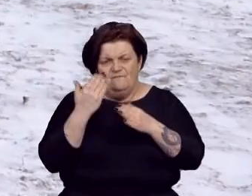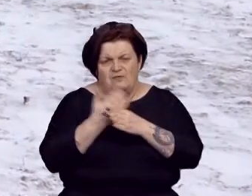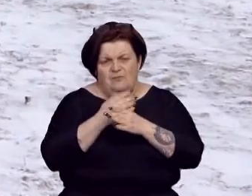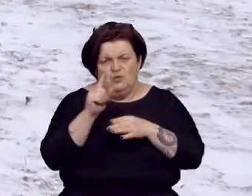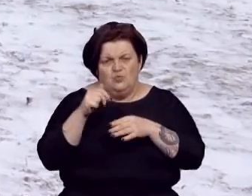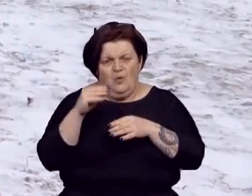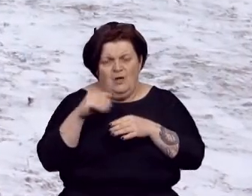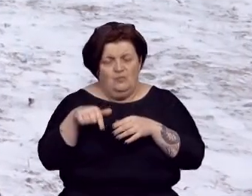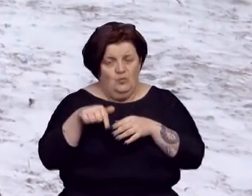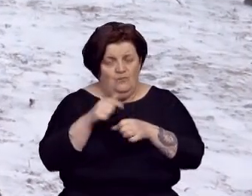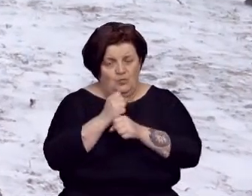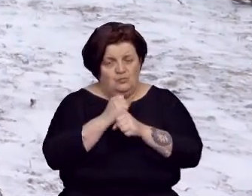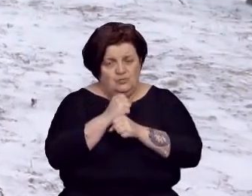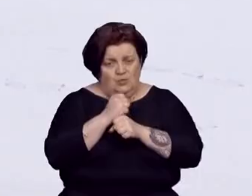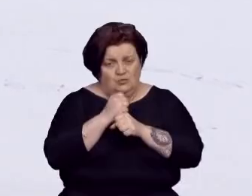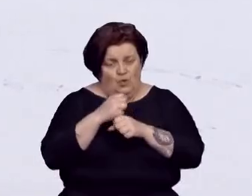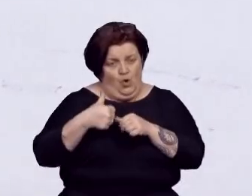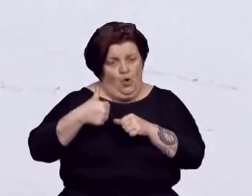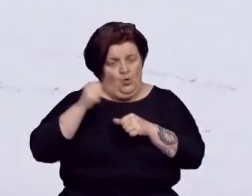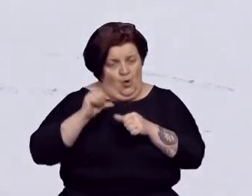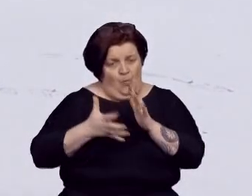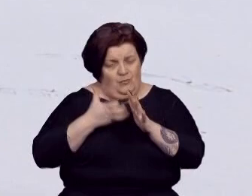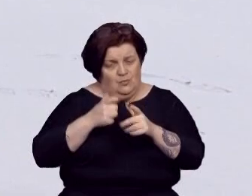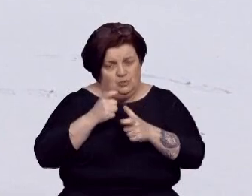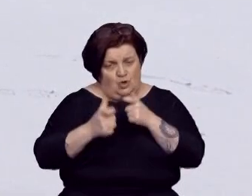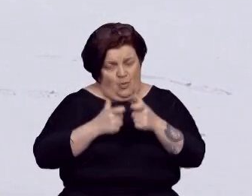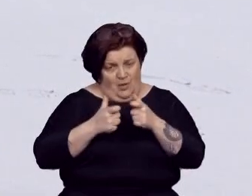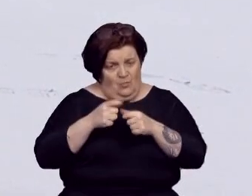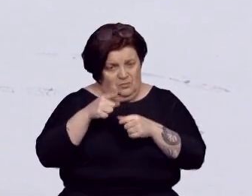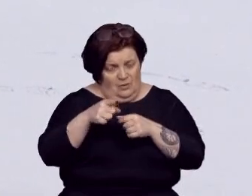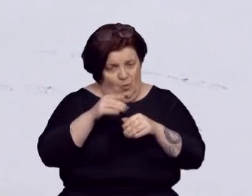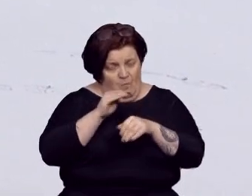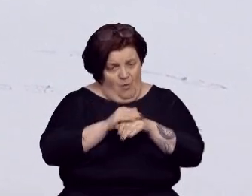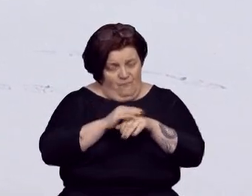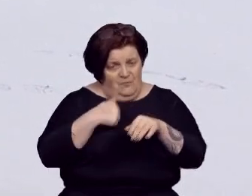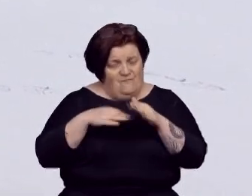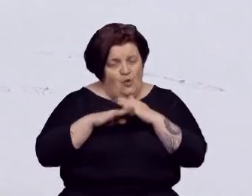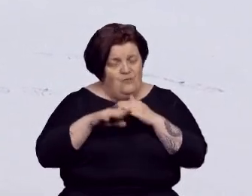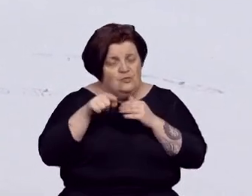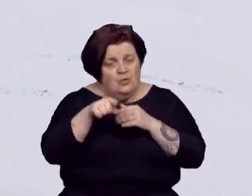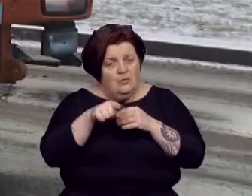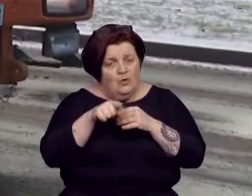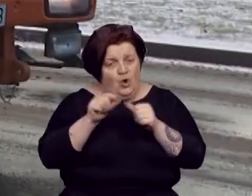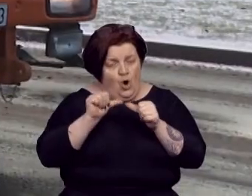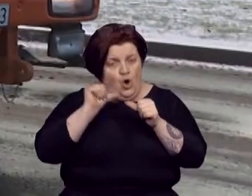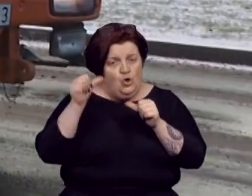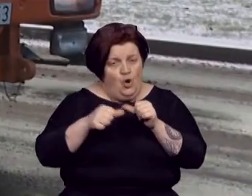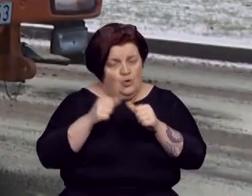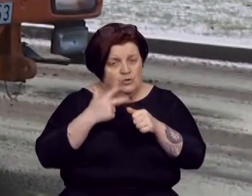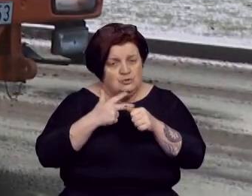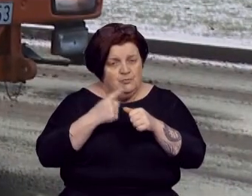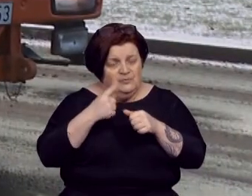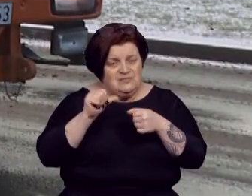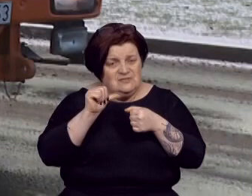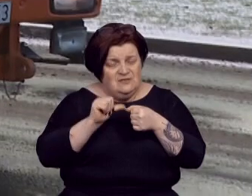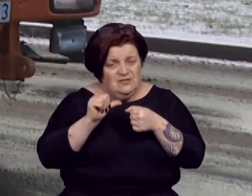firma ZUE w mieście Grudziądzu rok temu podjęła się wykonania tego kontraktu. Wykonywaliśmy go rok,